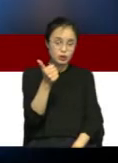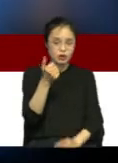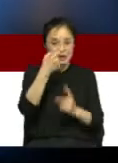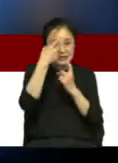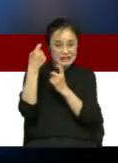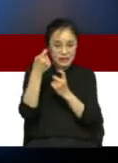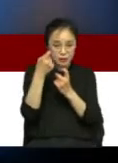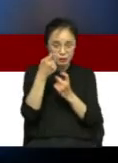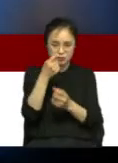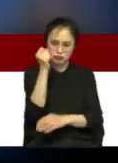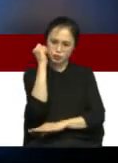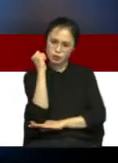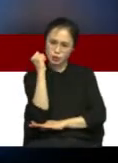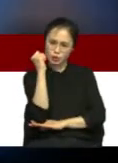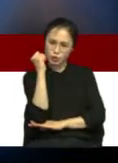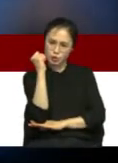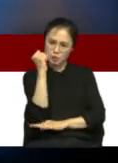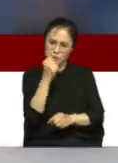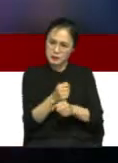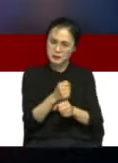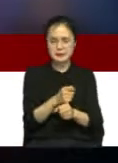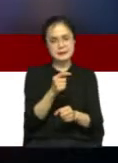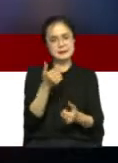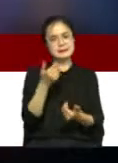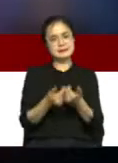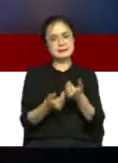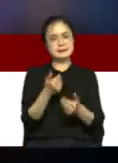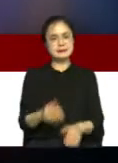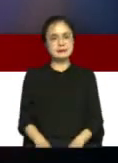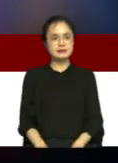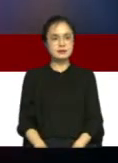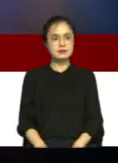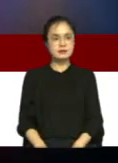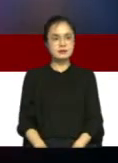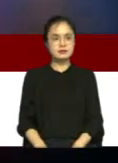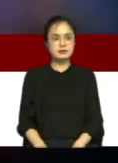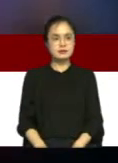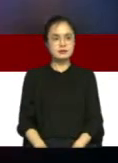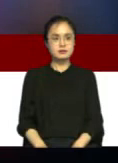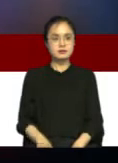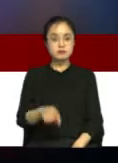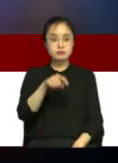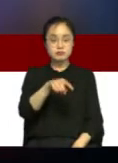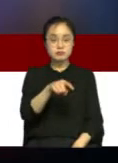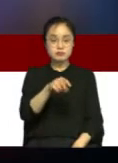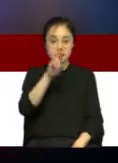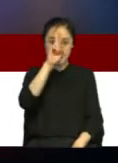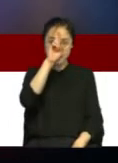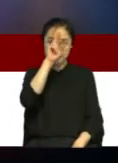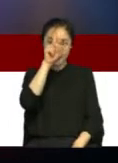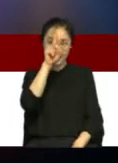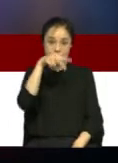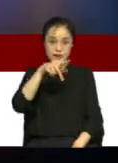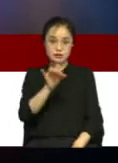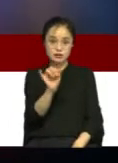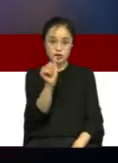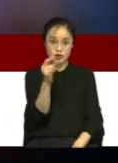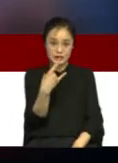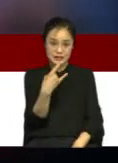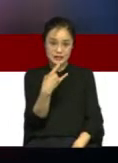정치적인 사업은 이제 구청장은 중단해야 꼭 마치 그 인근에 박정희 전 대통령 가옥이 있다고